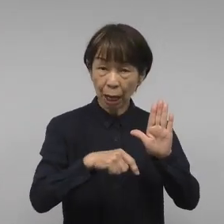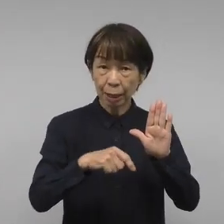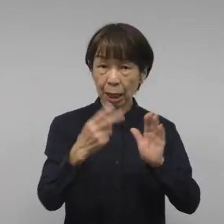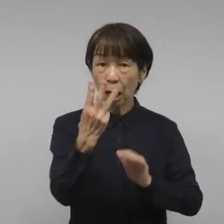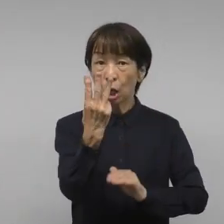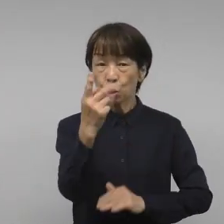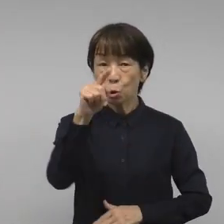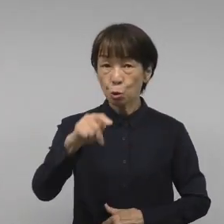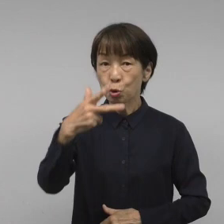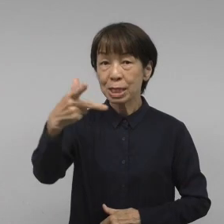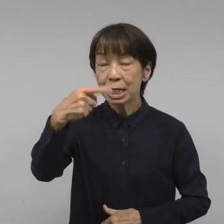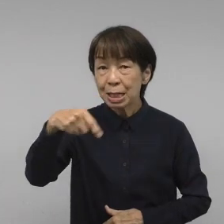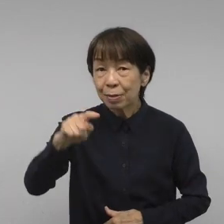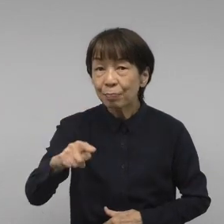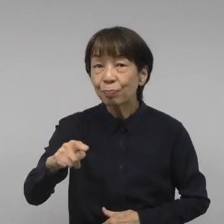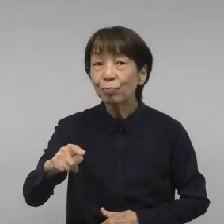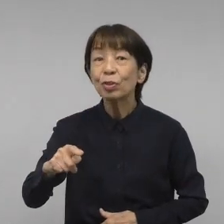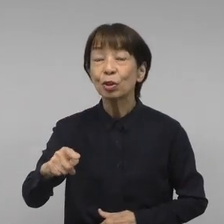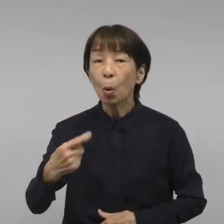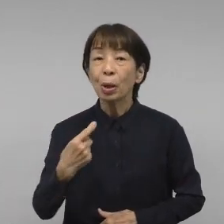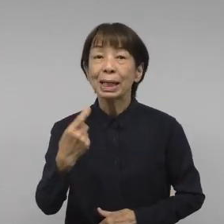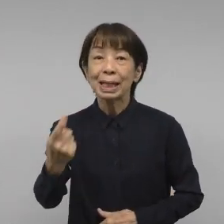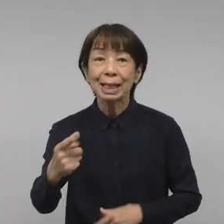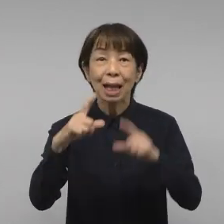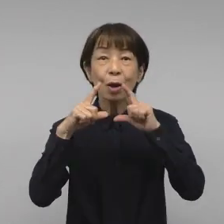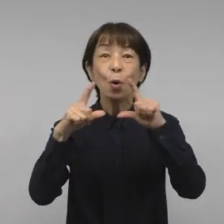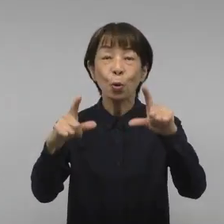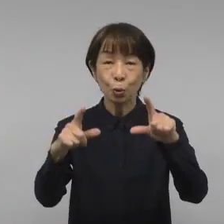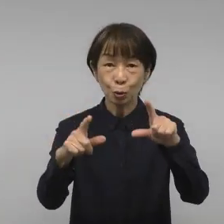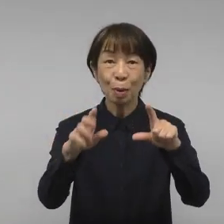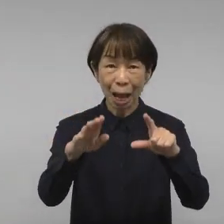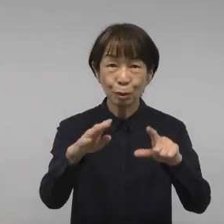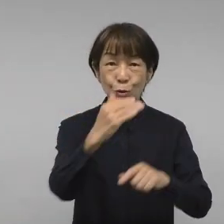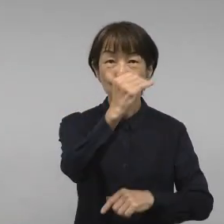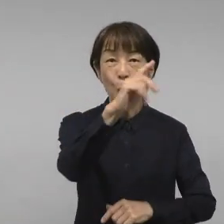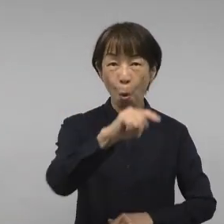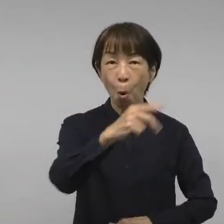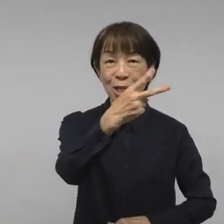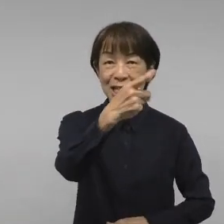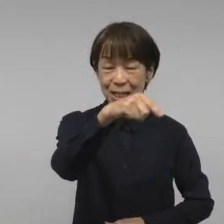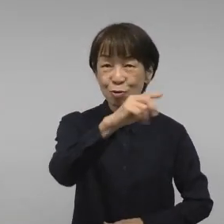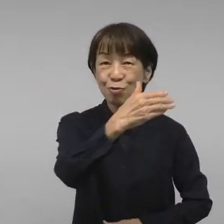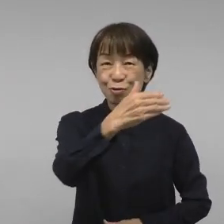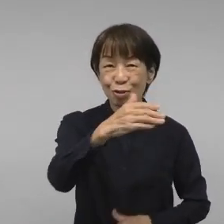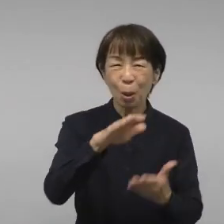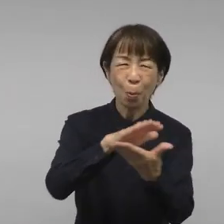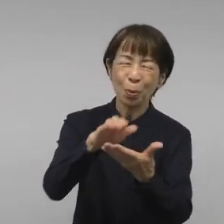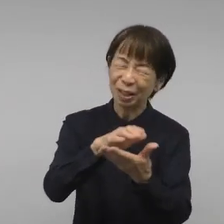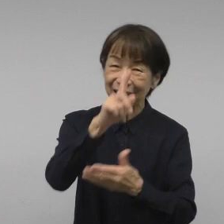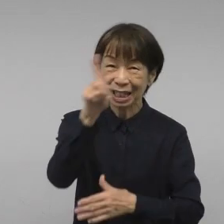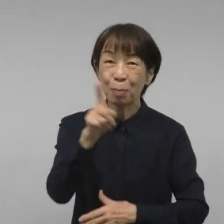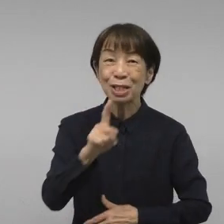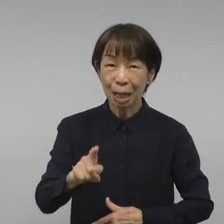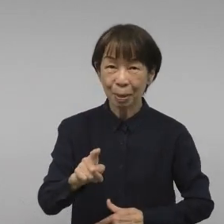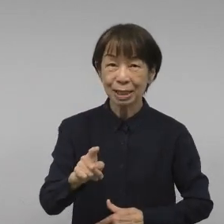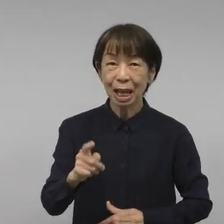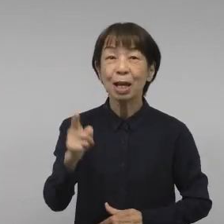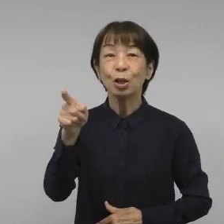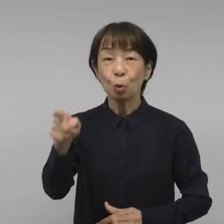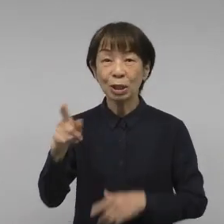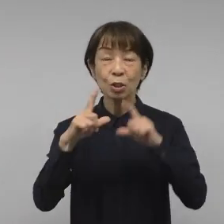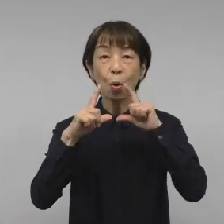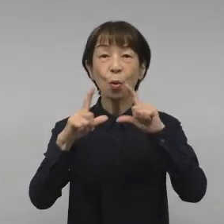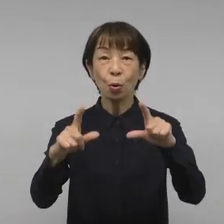ってきたっていう、ちょっとコーニングと友人っていうこんがらがるかもしれませんが、友人の報告も含まれているということでございます